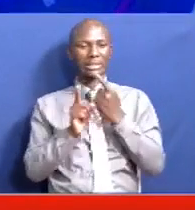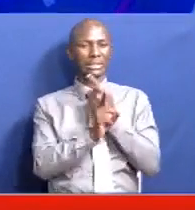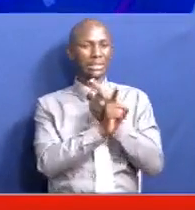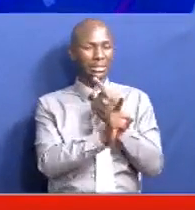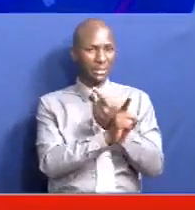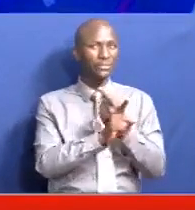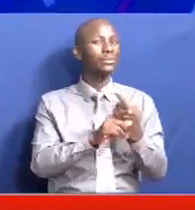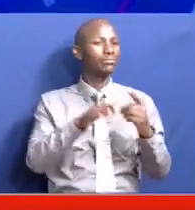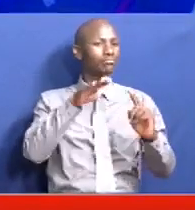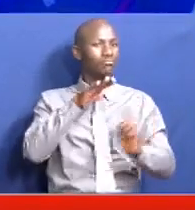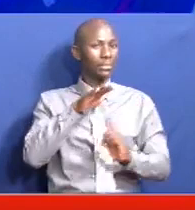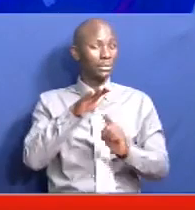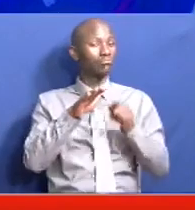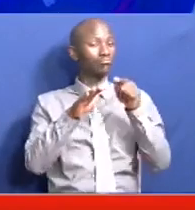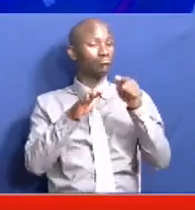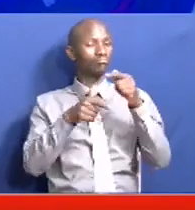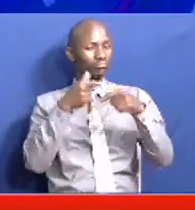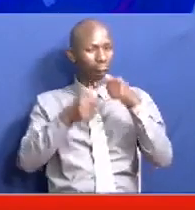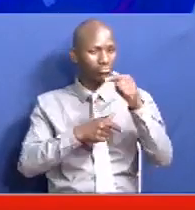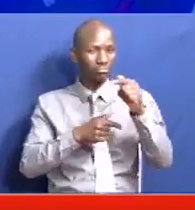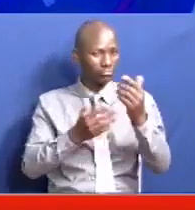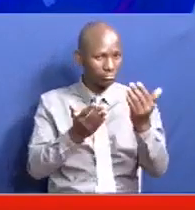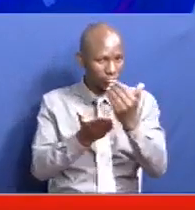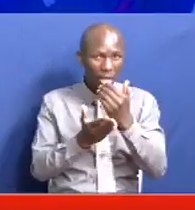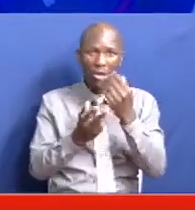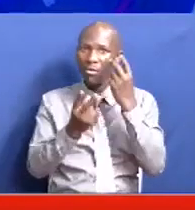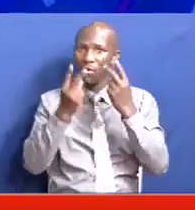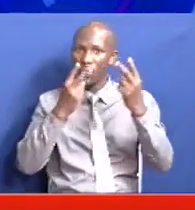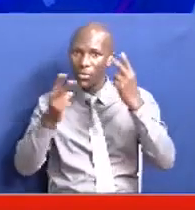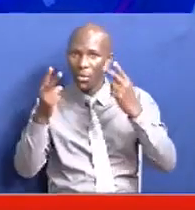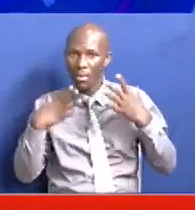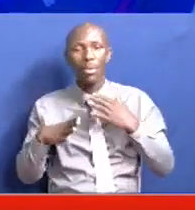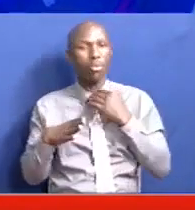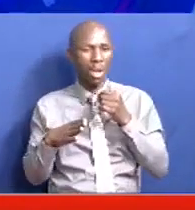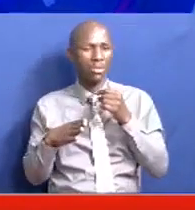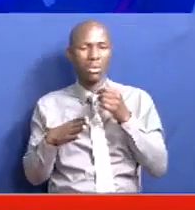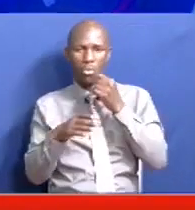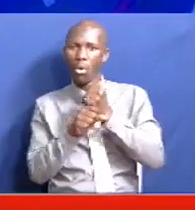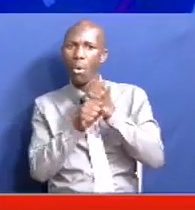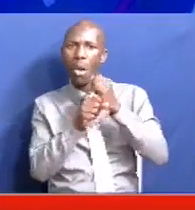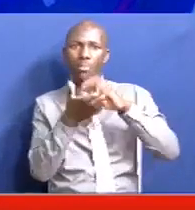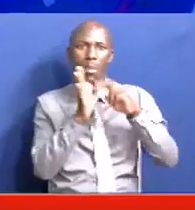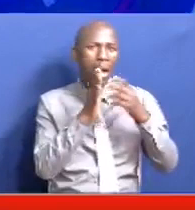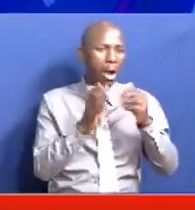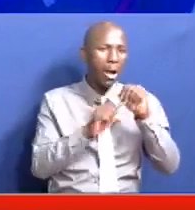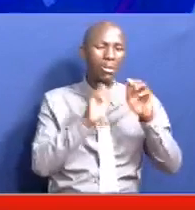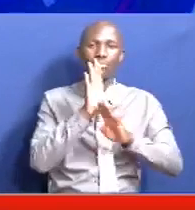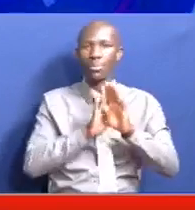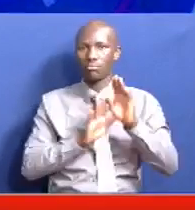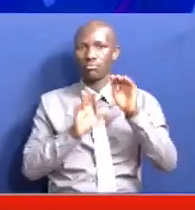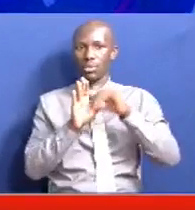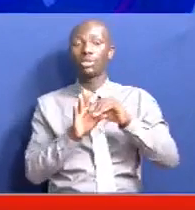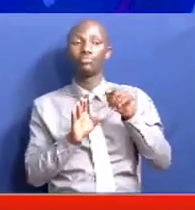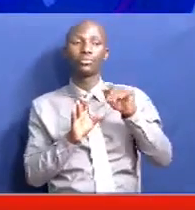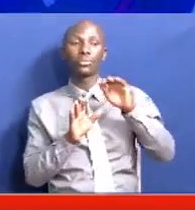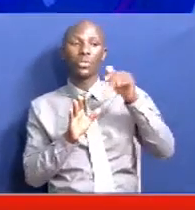maendeleo na ikoni ya naiseso ya kosa ni Mawoni makonetie undu Enenthi meenda madho kumwe ndhini wa miradi kauta ya maendeleo ndhini wa